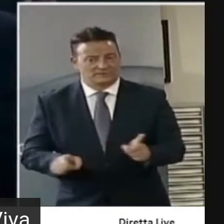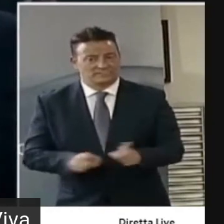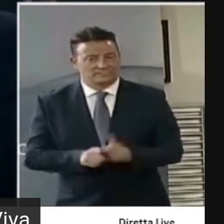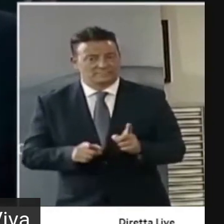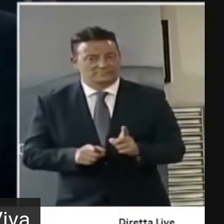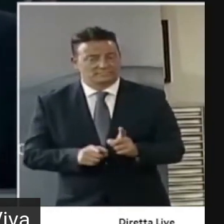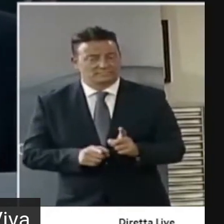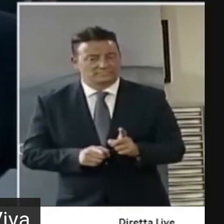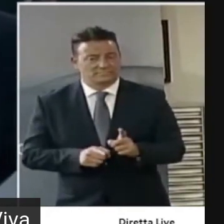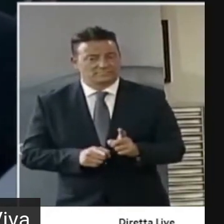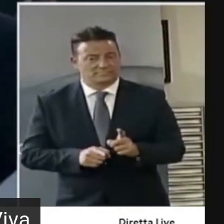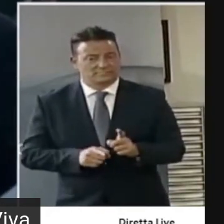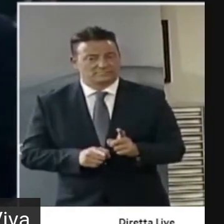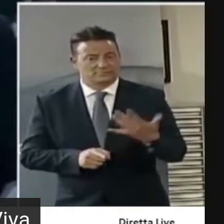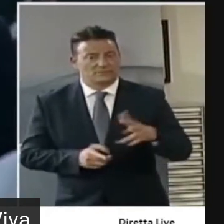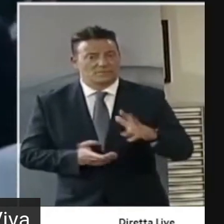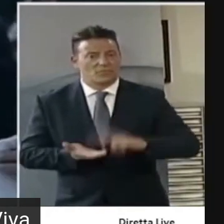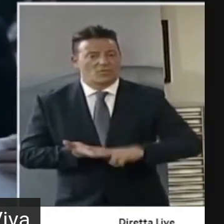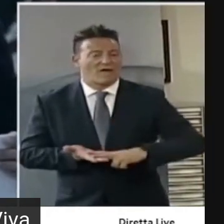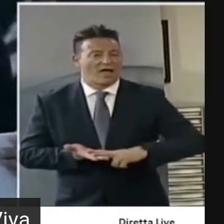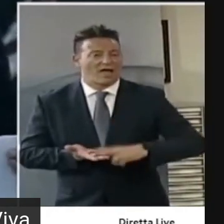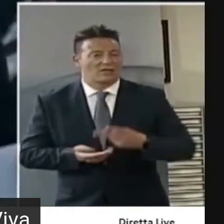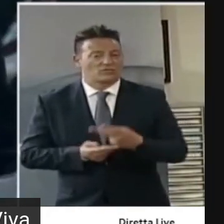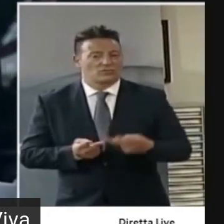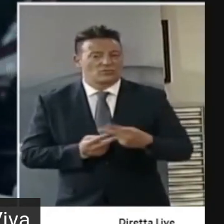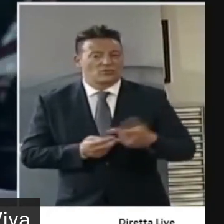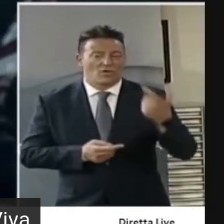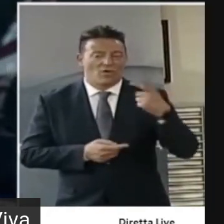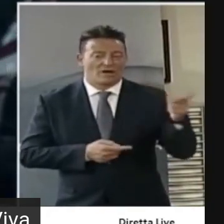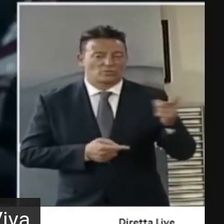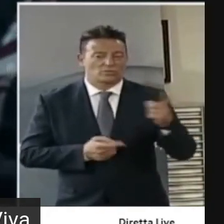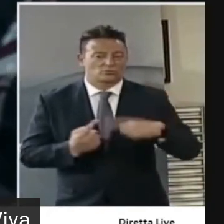nelle modalità con cui ho provato a descrivere al Governo e alla